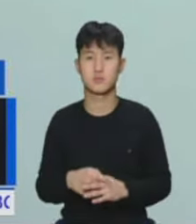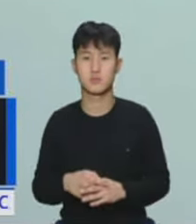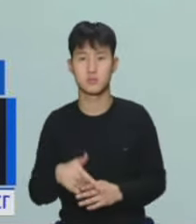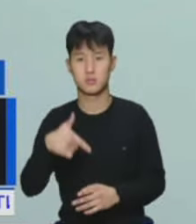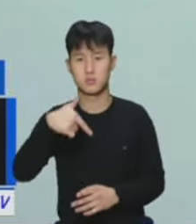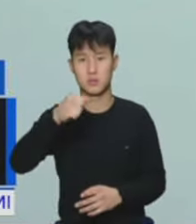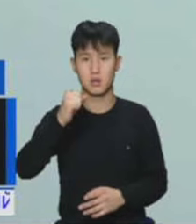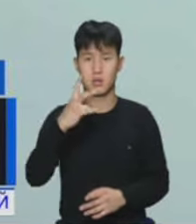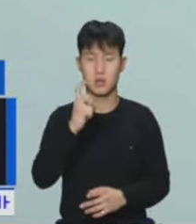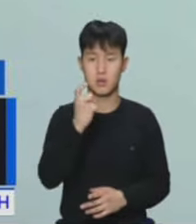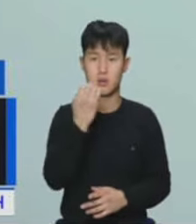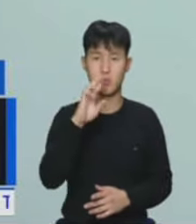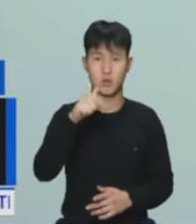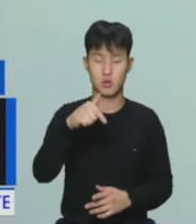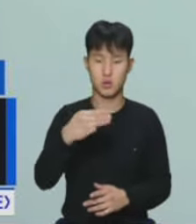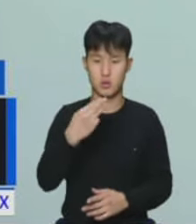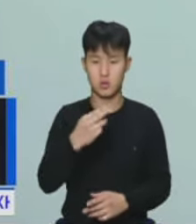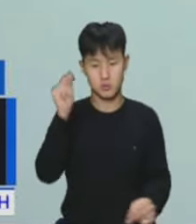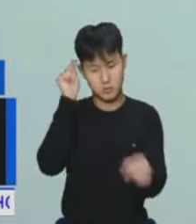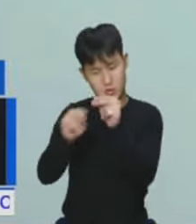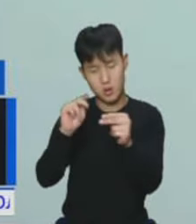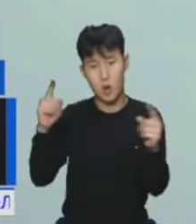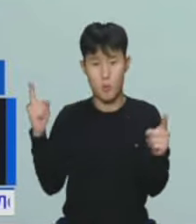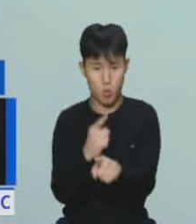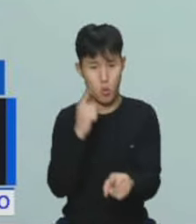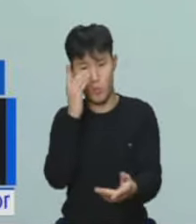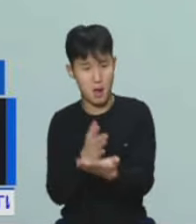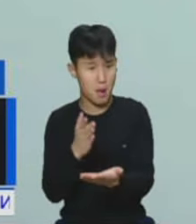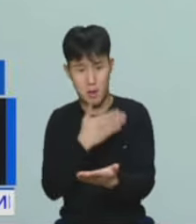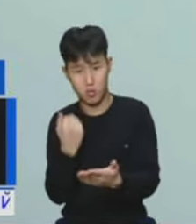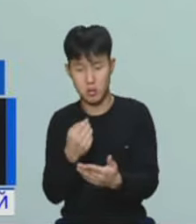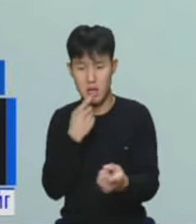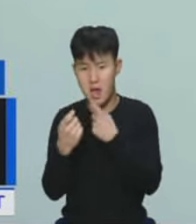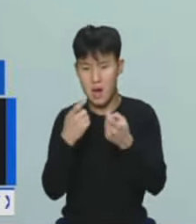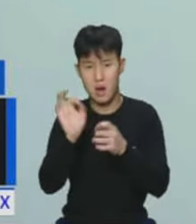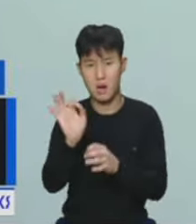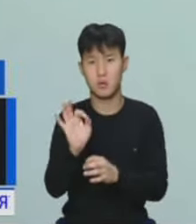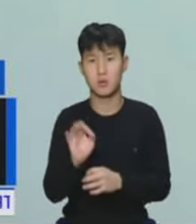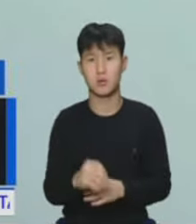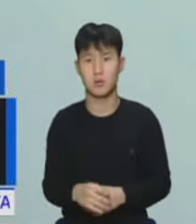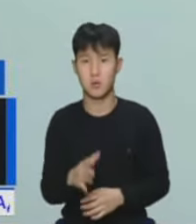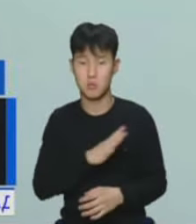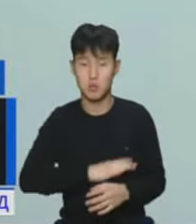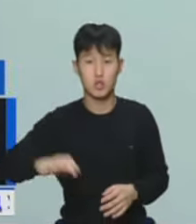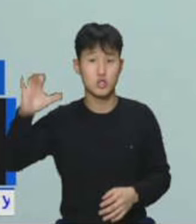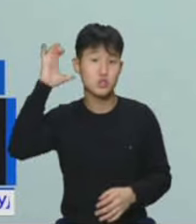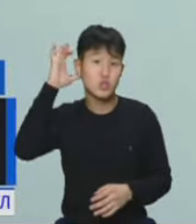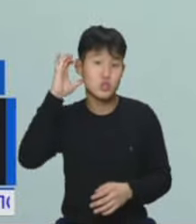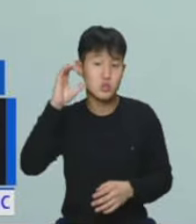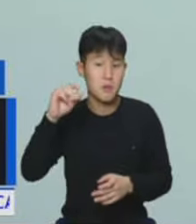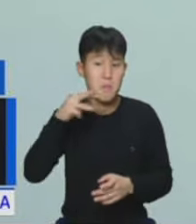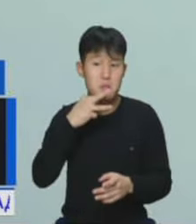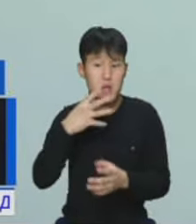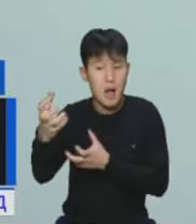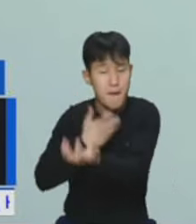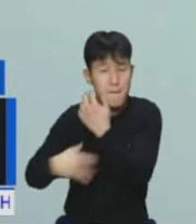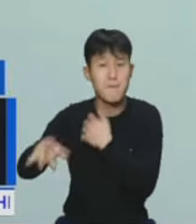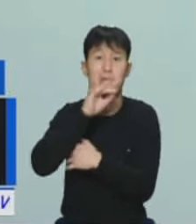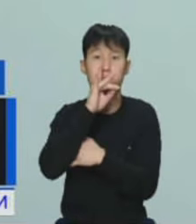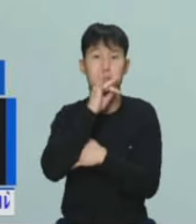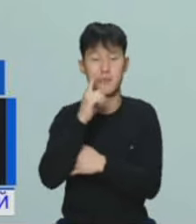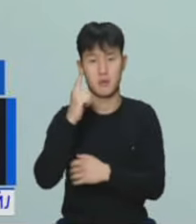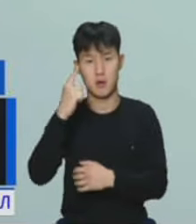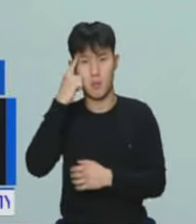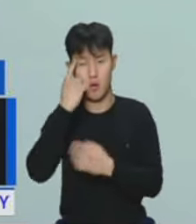ган хоёыг авчирч шүүж гимбуруутай хэсгийг ярих гайгүй байхгүй юу? А бид зүгээр сонсох гэж байгаа. Монгол